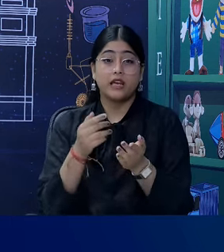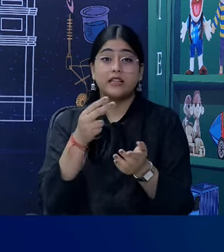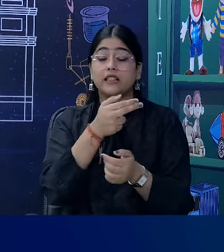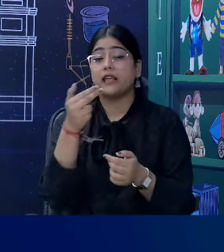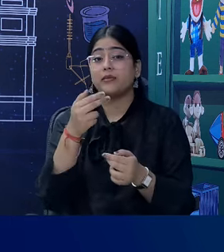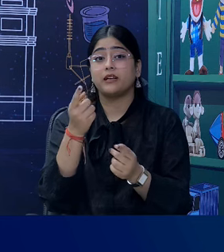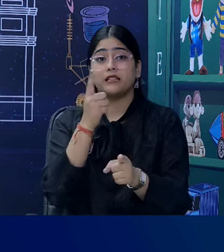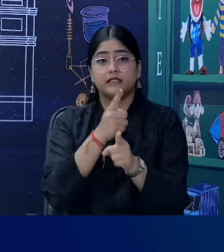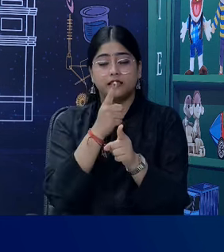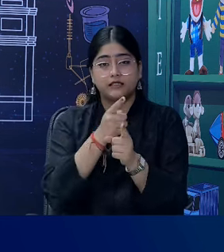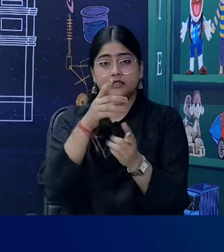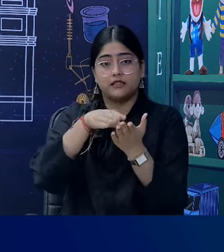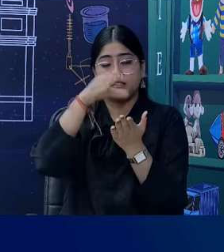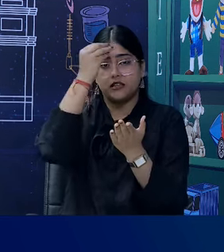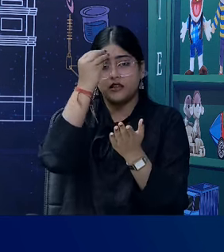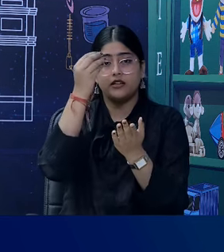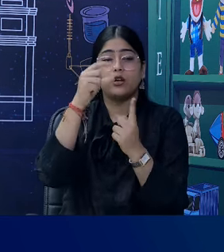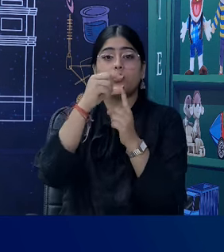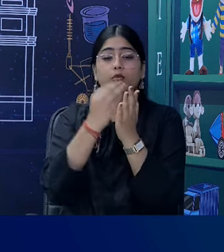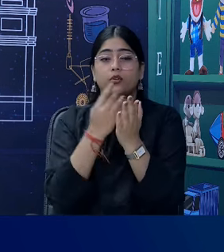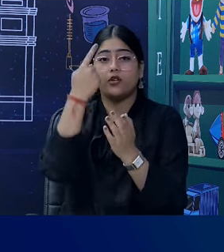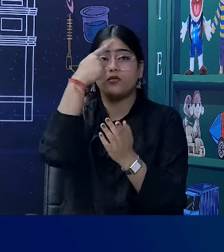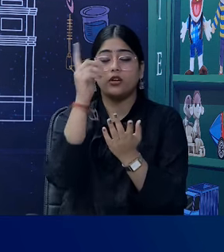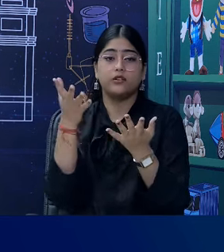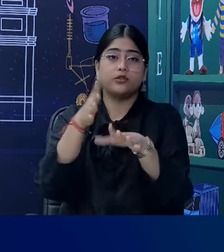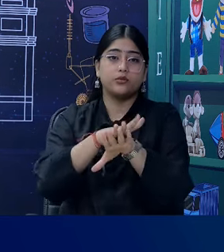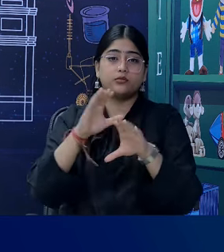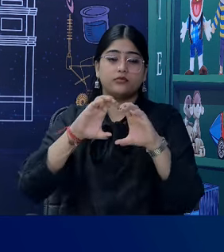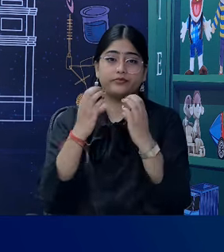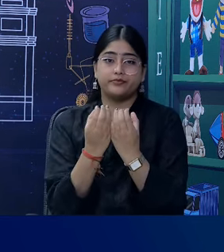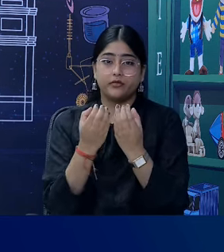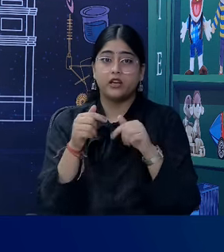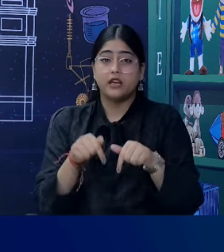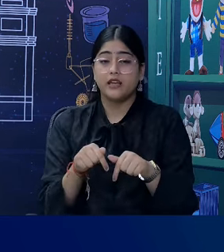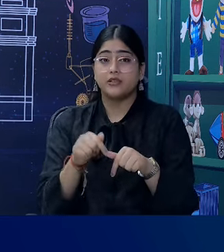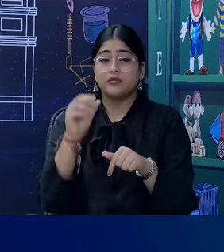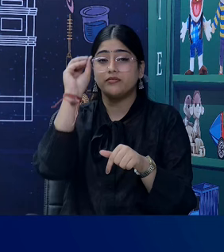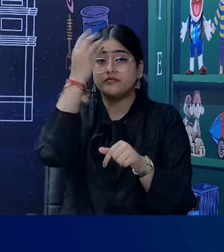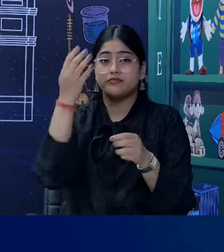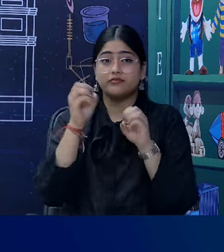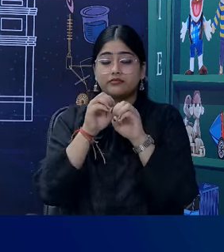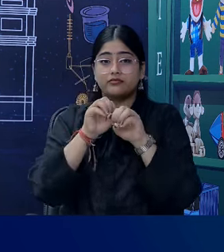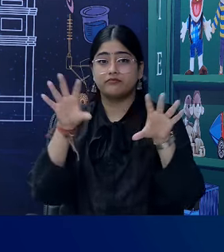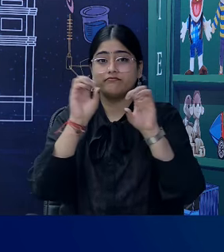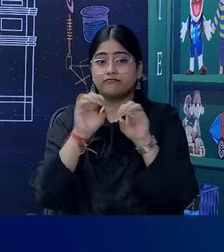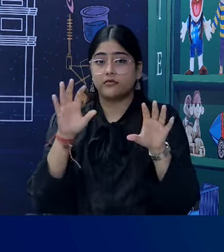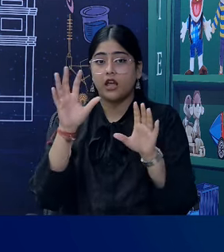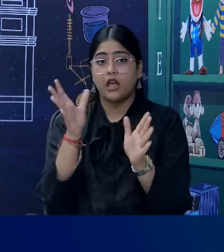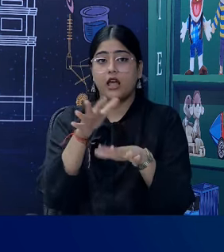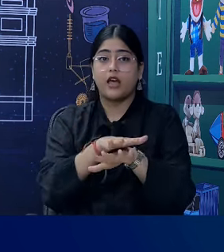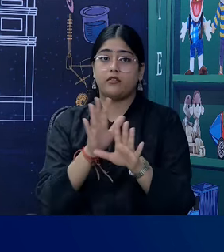लर्निंग इंटरवेंशंस फॉर इंक्लूसिव क्लासरूम वयर वी ट्राई टू रेज अवेयरनेस अबाउट इंक्लूसिव क्लासरूम सेटअप